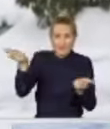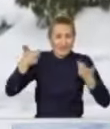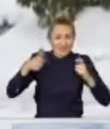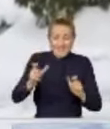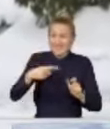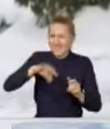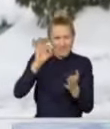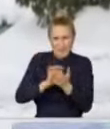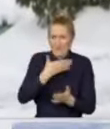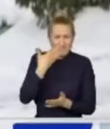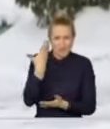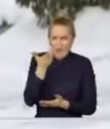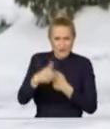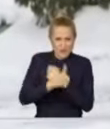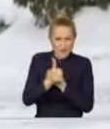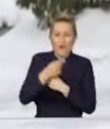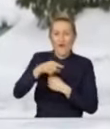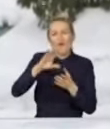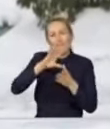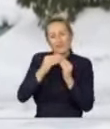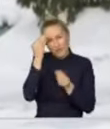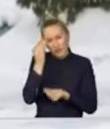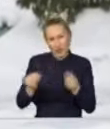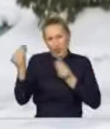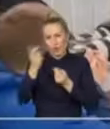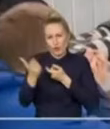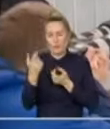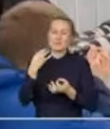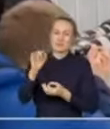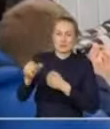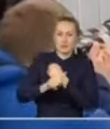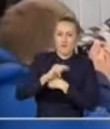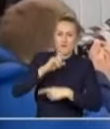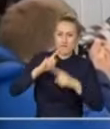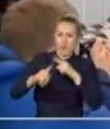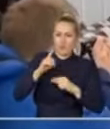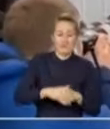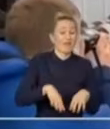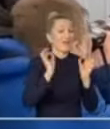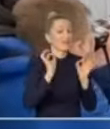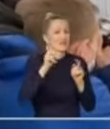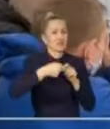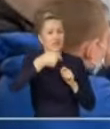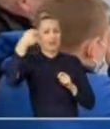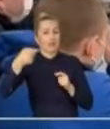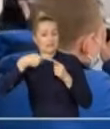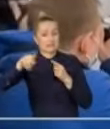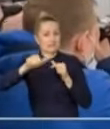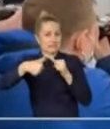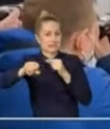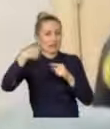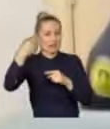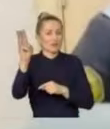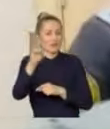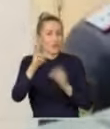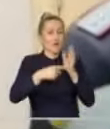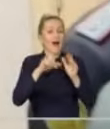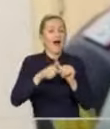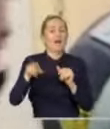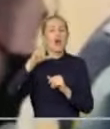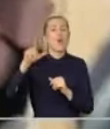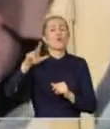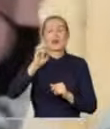nie usłyszymy. To wszystko jest sfabrykowaną politycznie sprawą. Na razie została odroczona do przyszłego wtorku. Reżim Łukaszenki jednak nie lubi